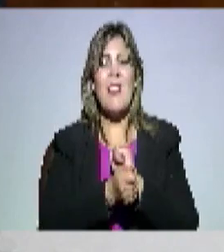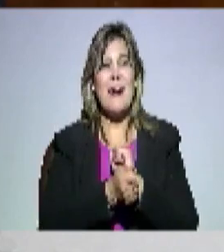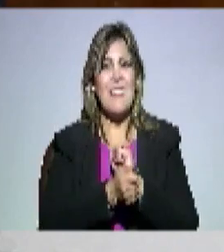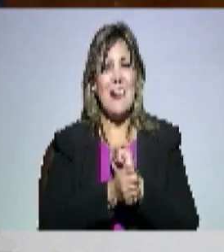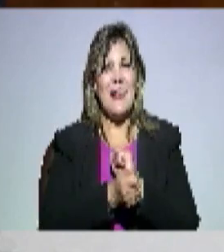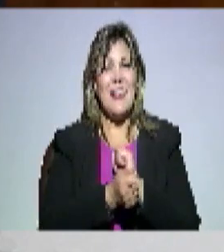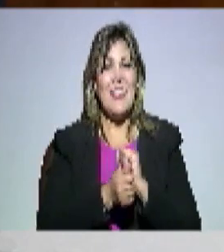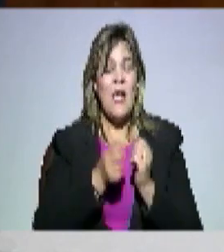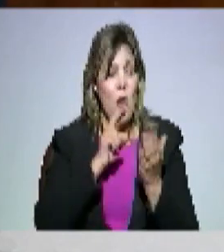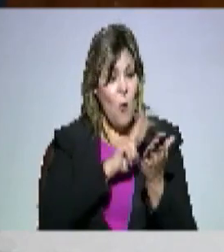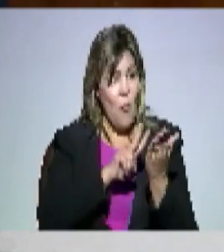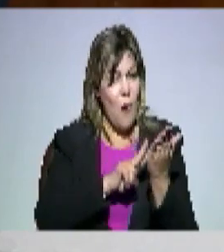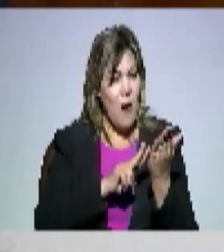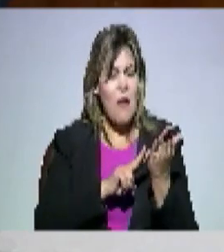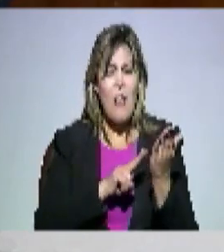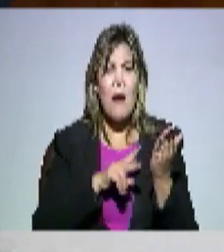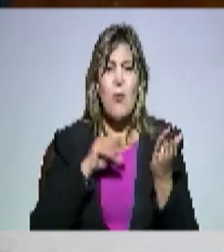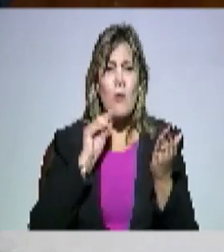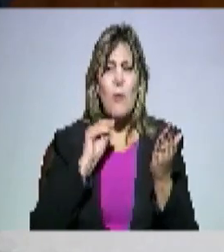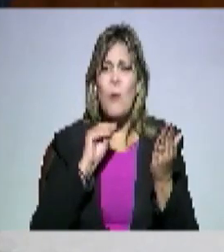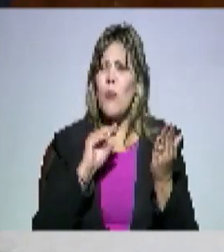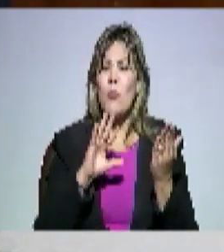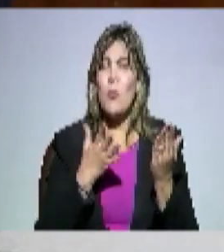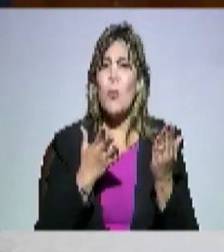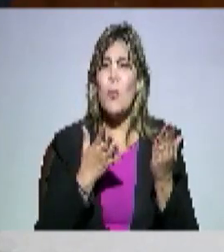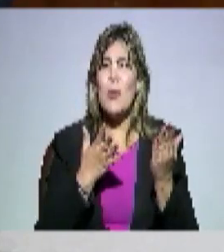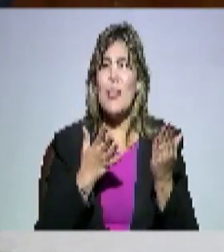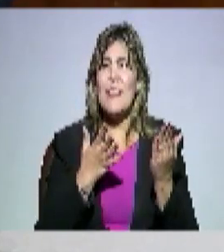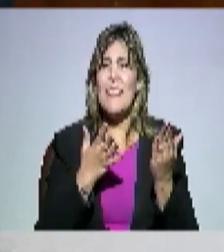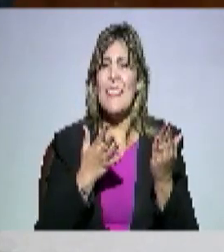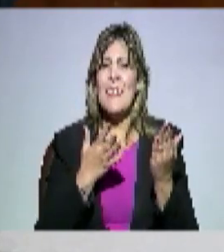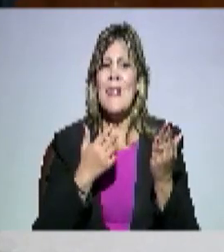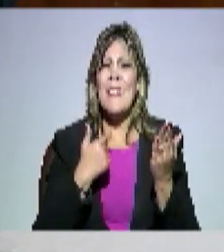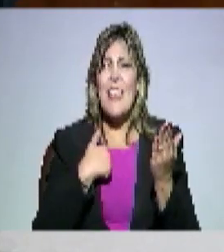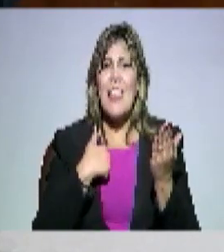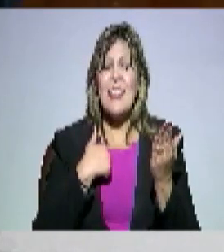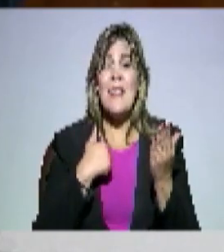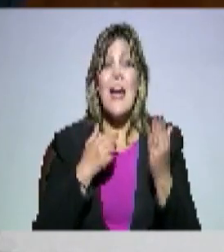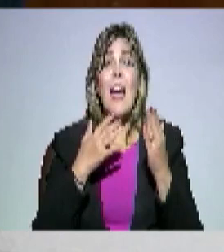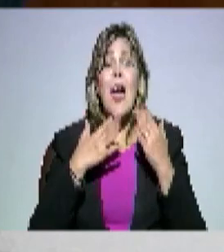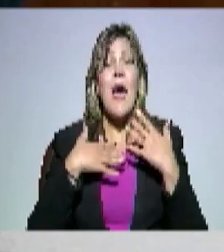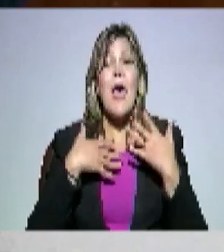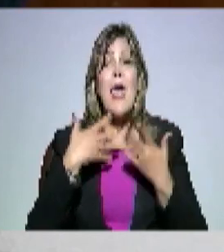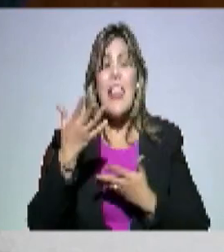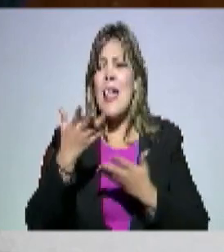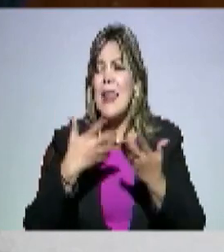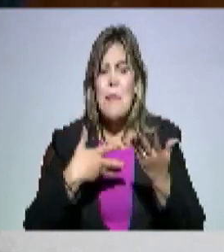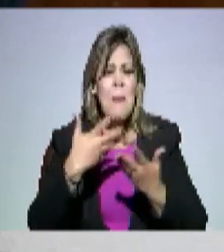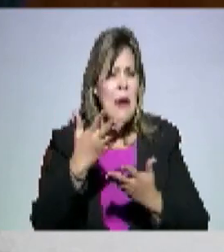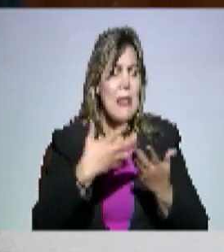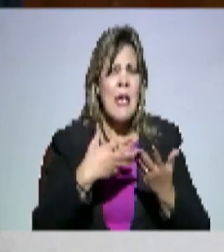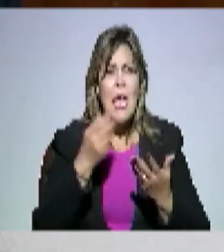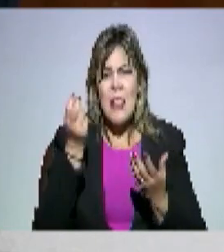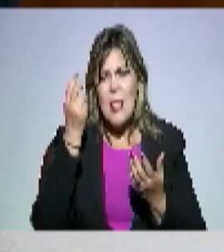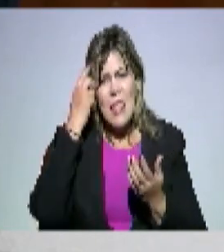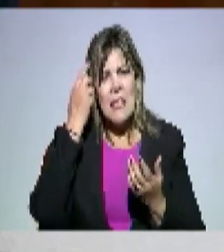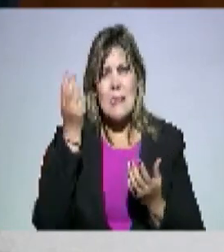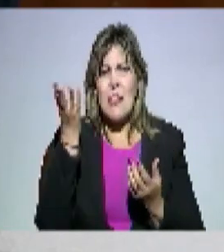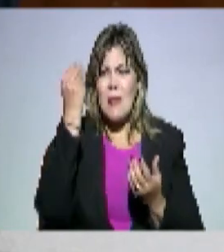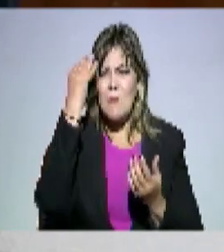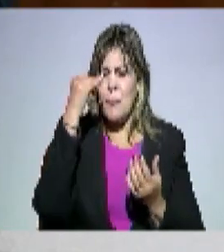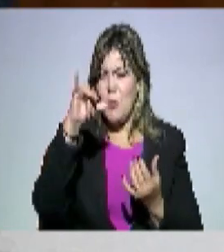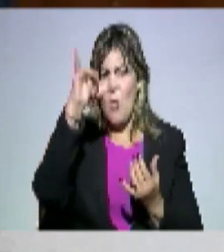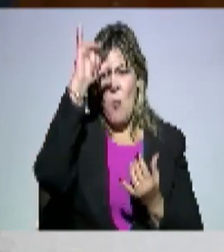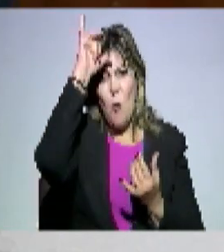واراها وكان تعليقه كده وتعليق زمايله الف ففه ان بينما يتجادل العلماء